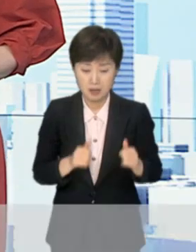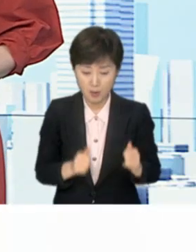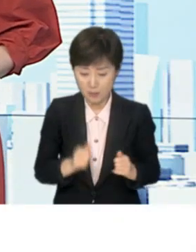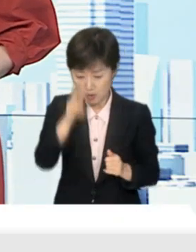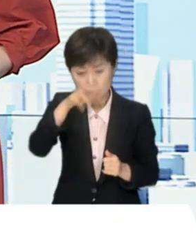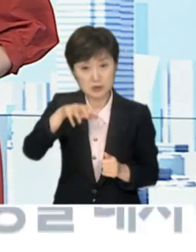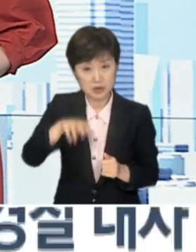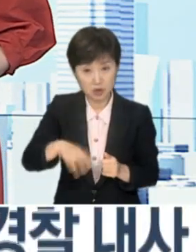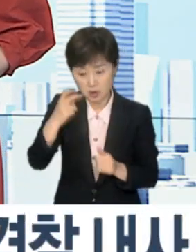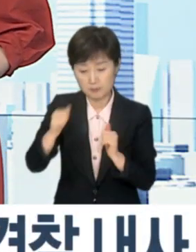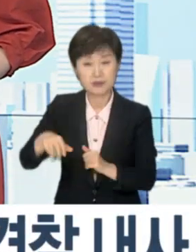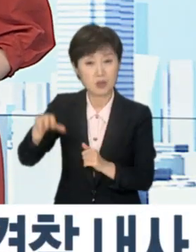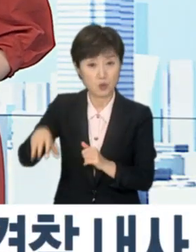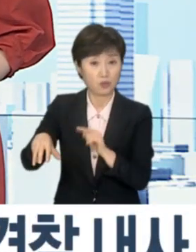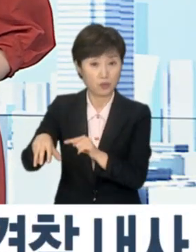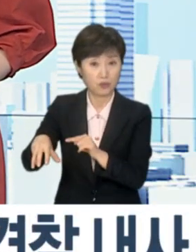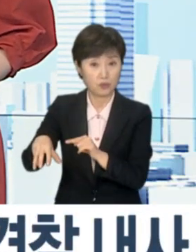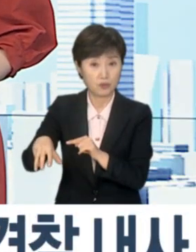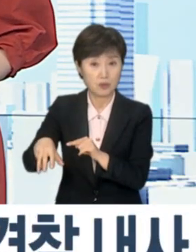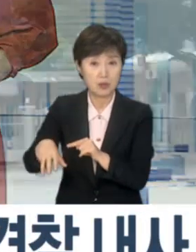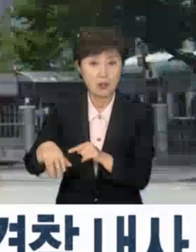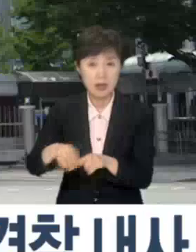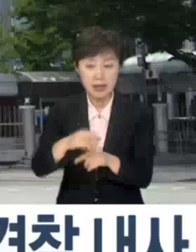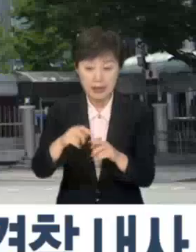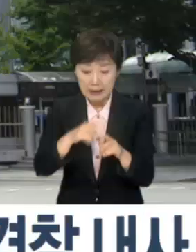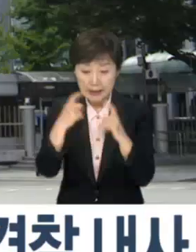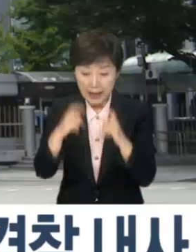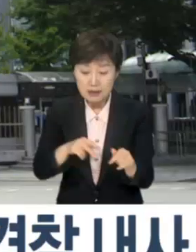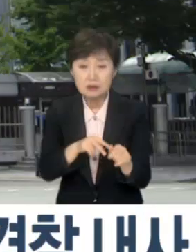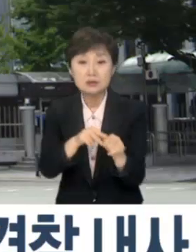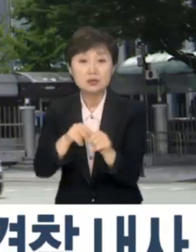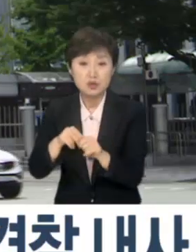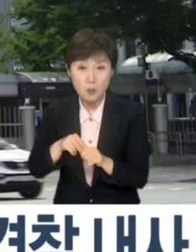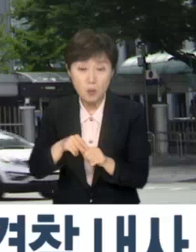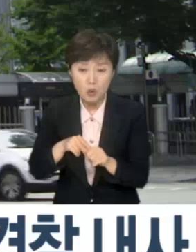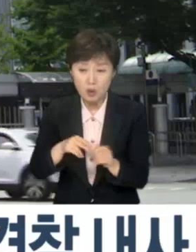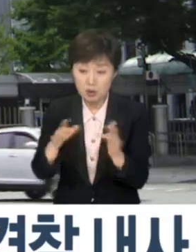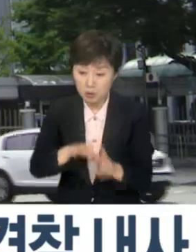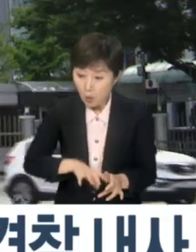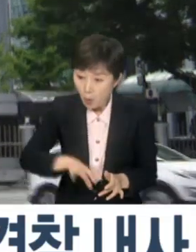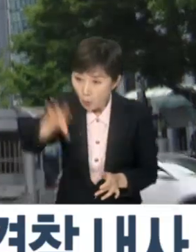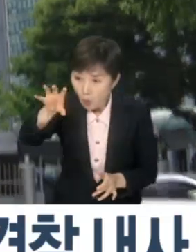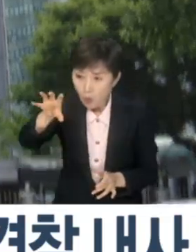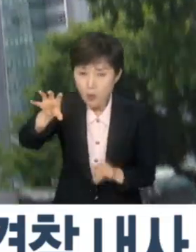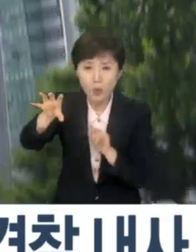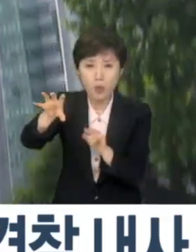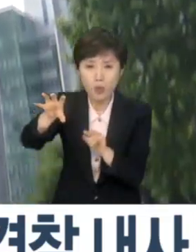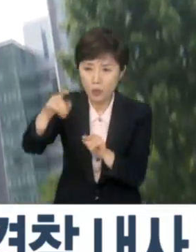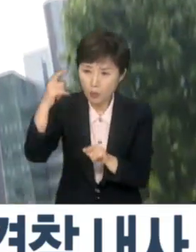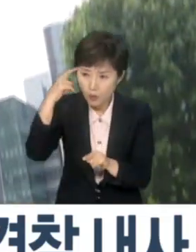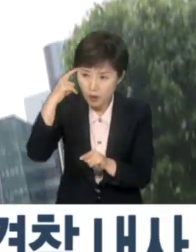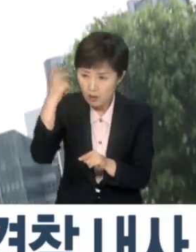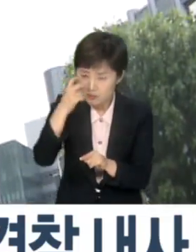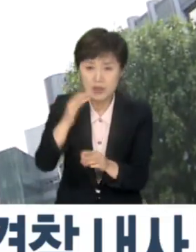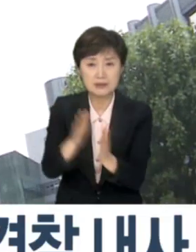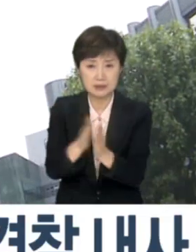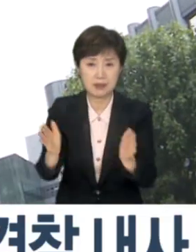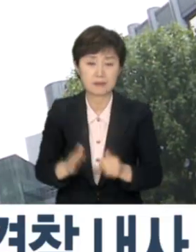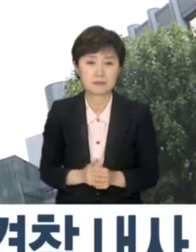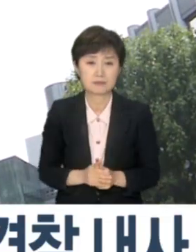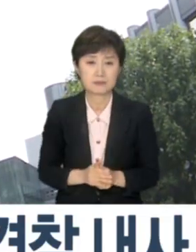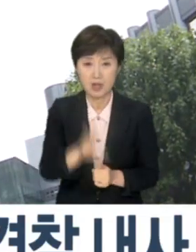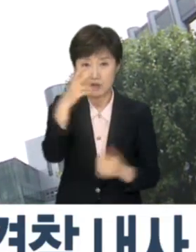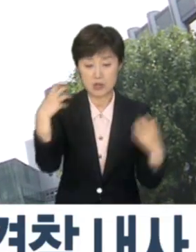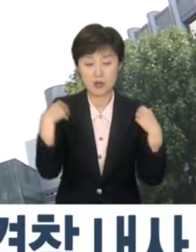법원과 검찰청 경찰청에 소속된 수십명의 개인정보가 온라인상에 공개돼 경찰이네 사이 착수했습니다